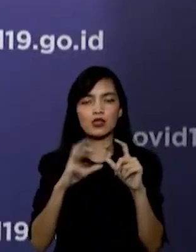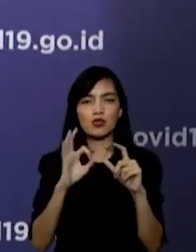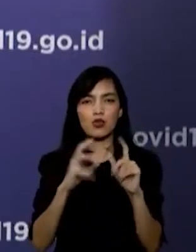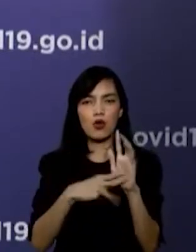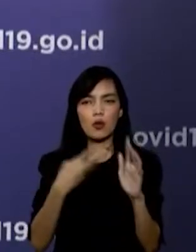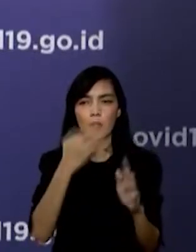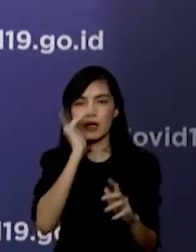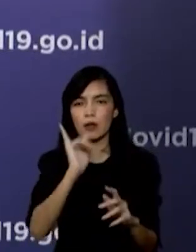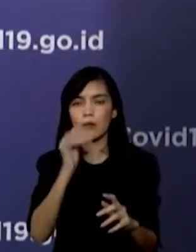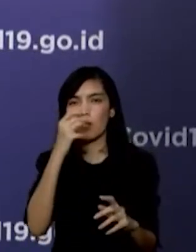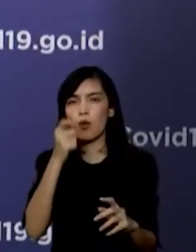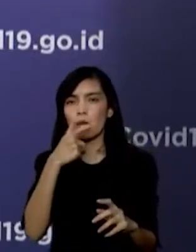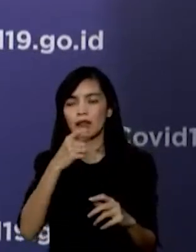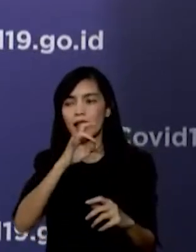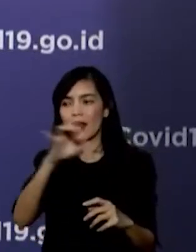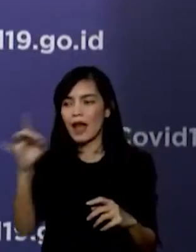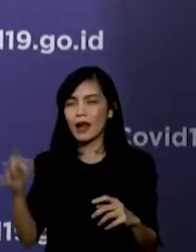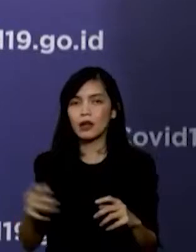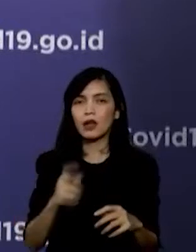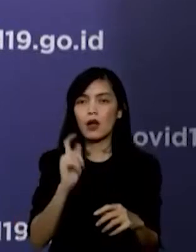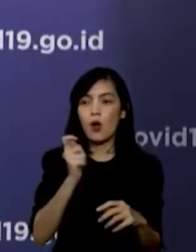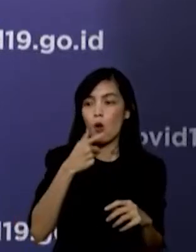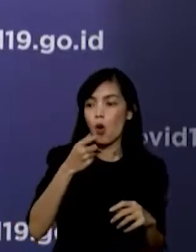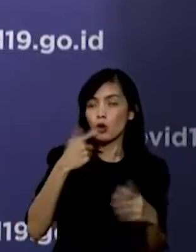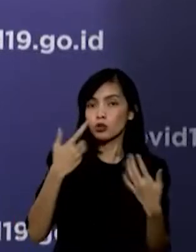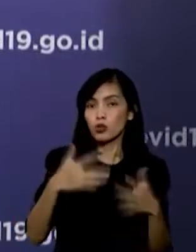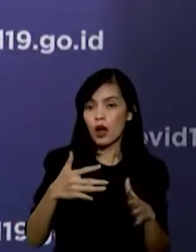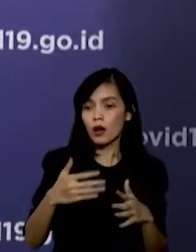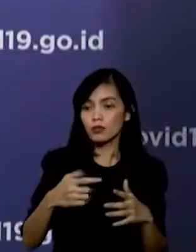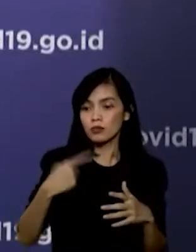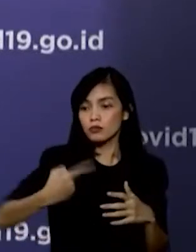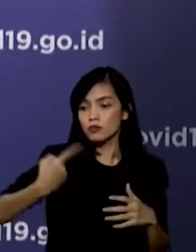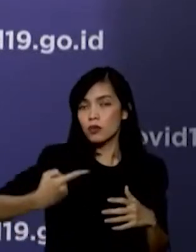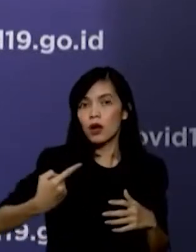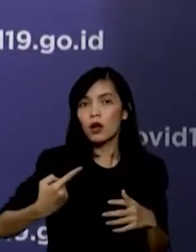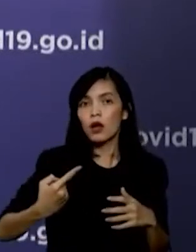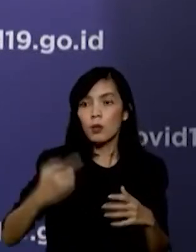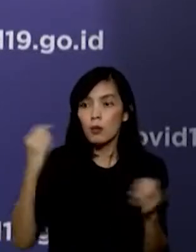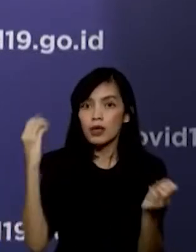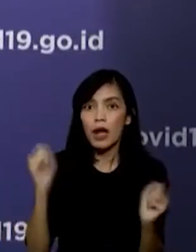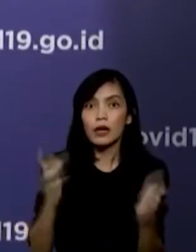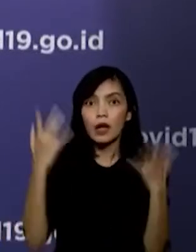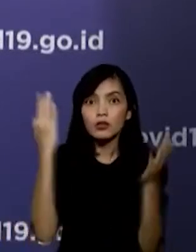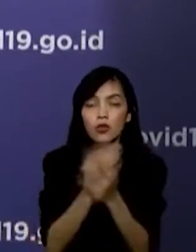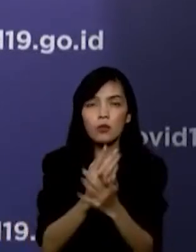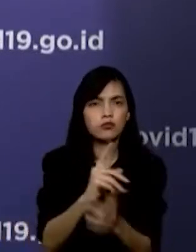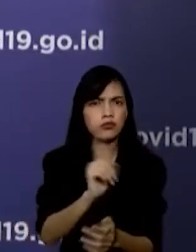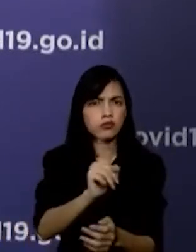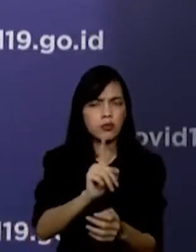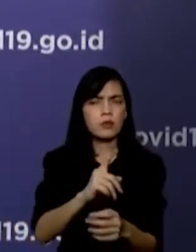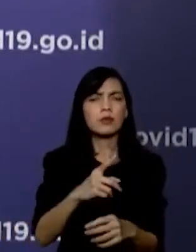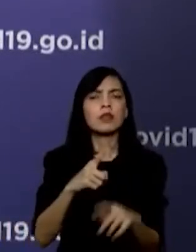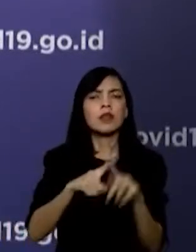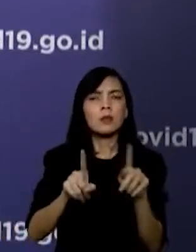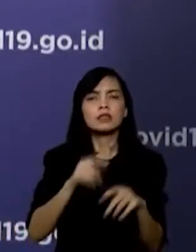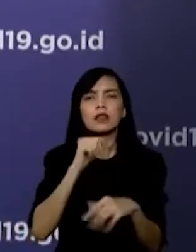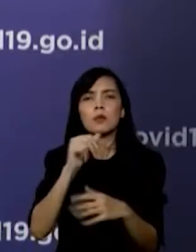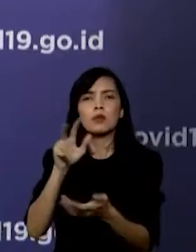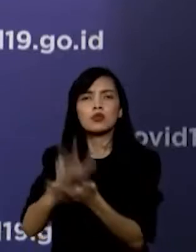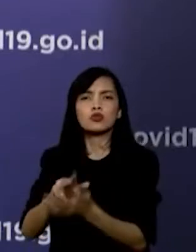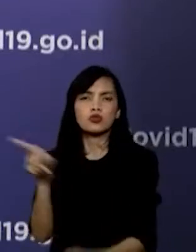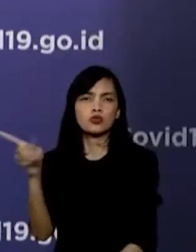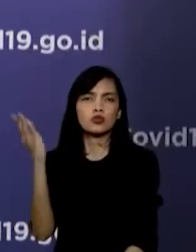tidak boleh dihentikan secara tiba-tiba. Dokterlah yang akan menurunkan dosis secara bertahap sebelum menghentikan obat